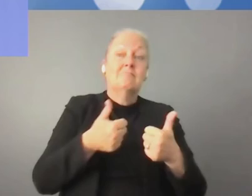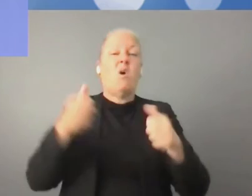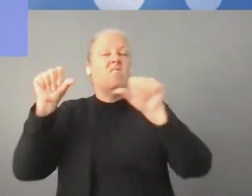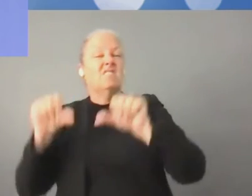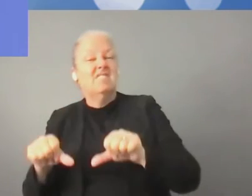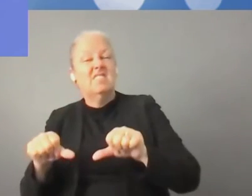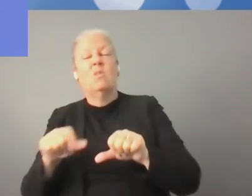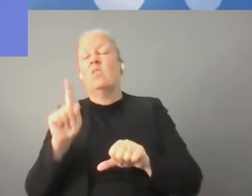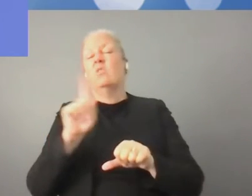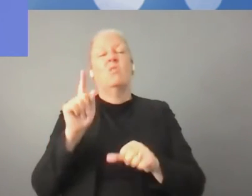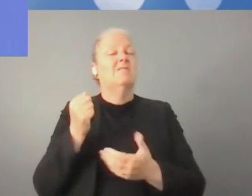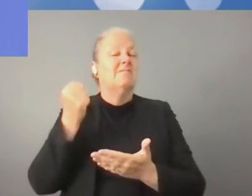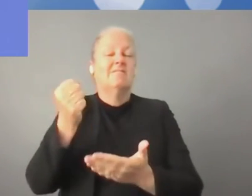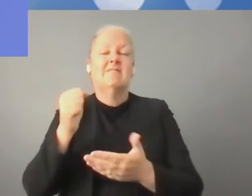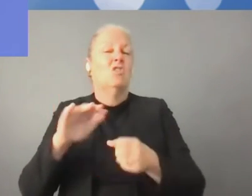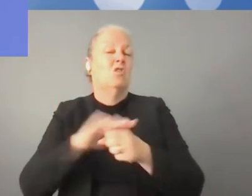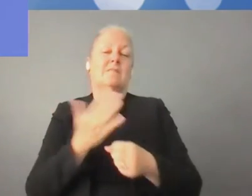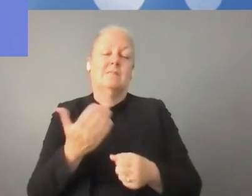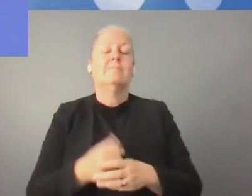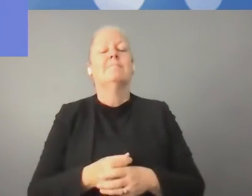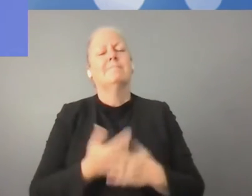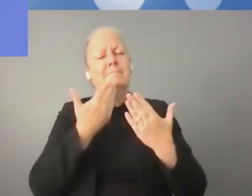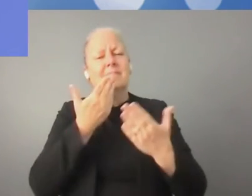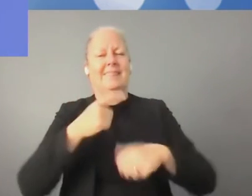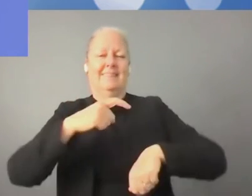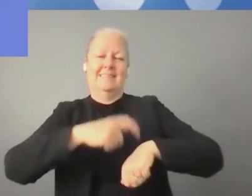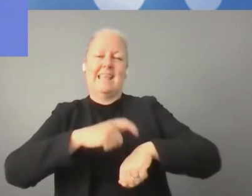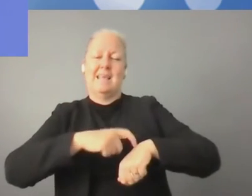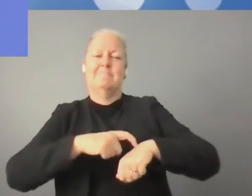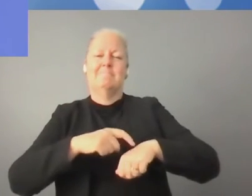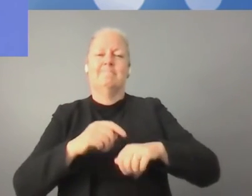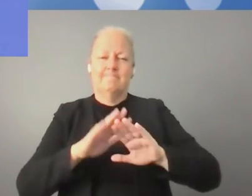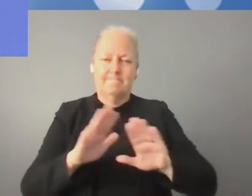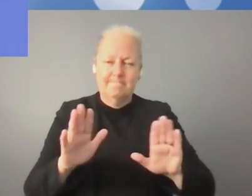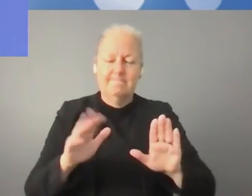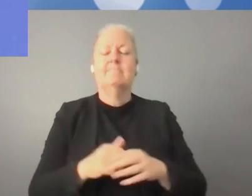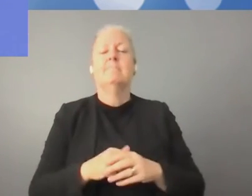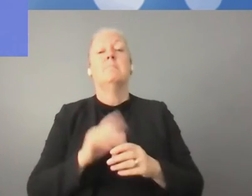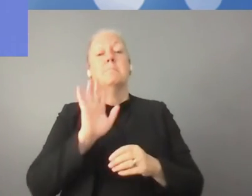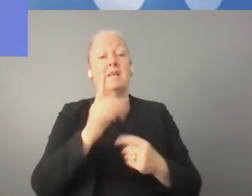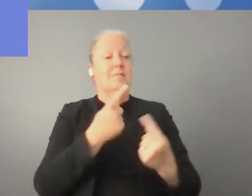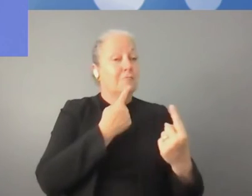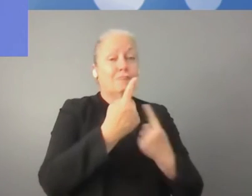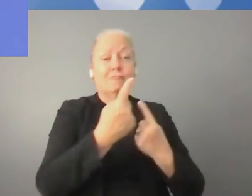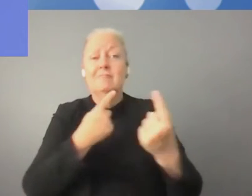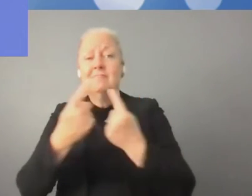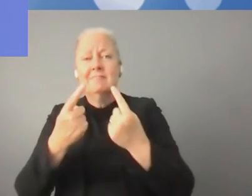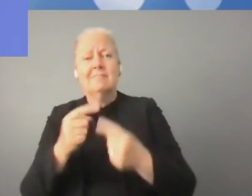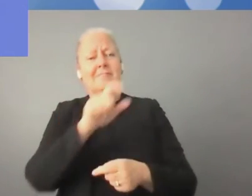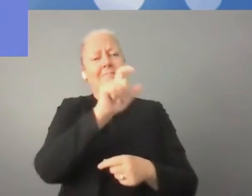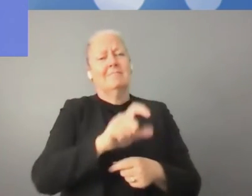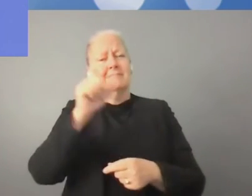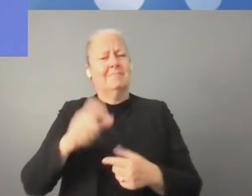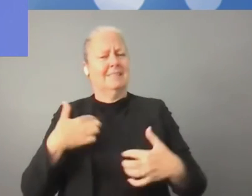ими пользуемся. И, в принципе, это все с моей стороны. Благодарю вас. К сожалению, время у нас